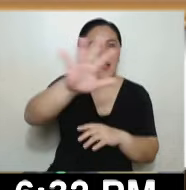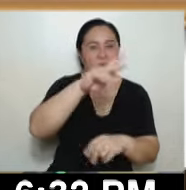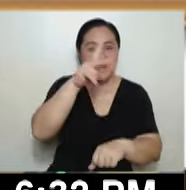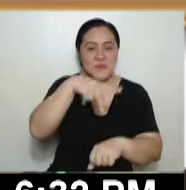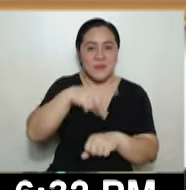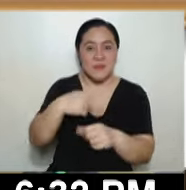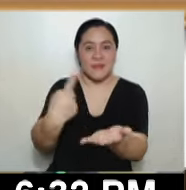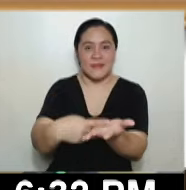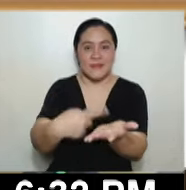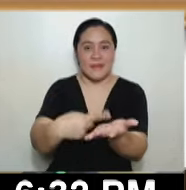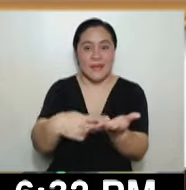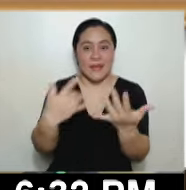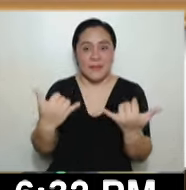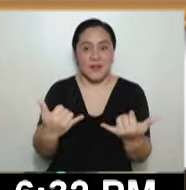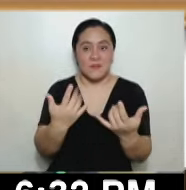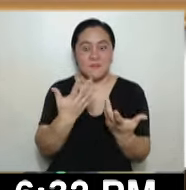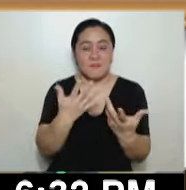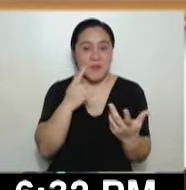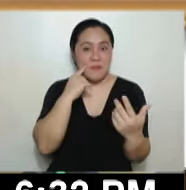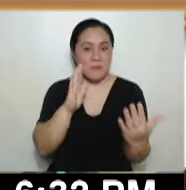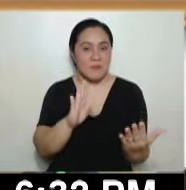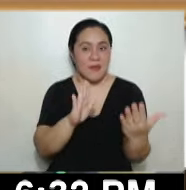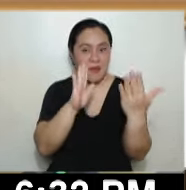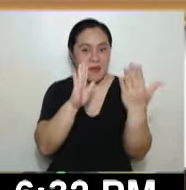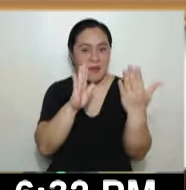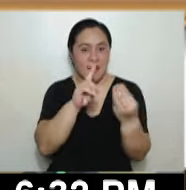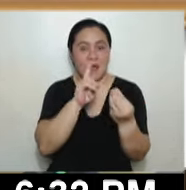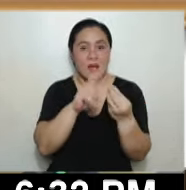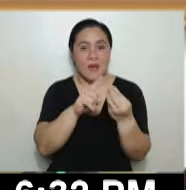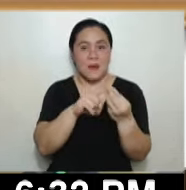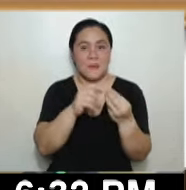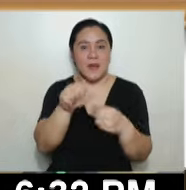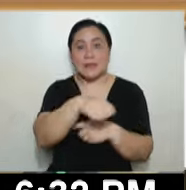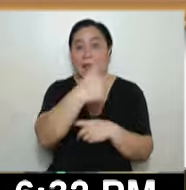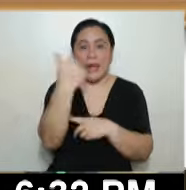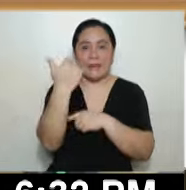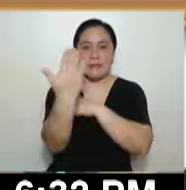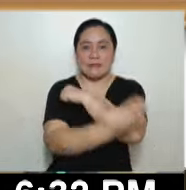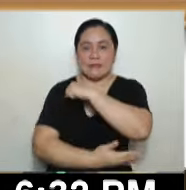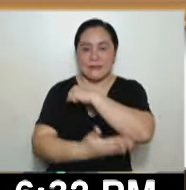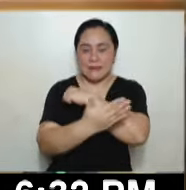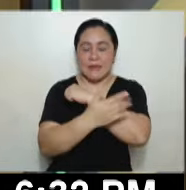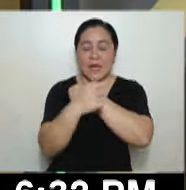pinag-uusapan, na maaari pong sumasalamin sa nangyayari din sa ibang bahagi ng ating bayan.